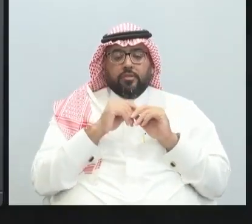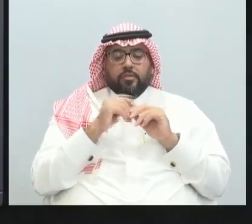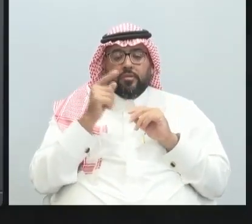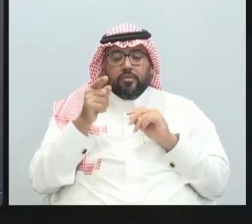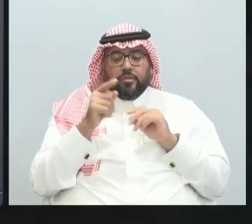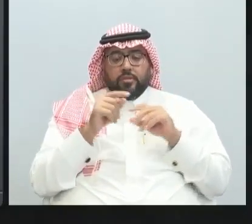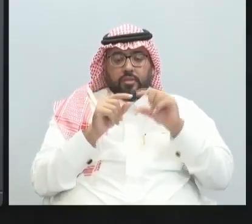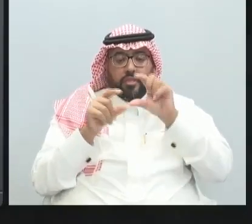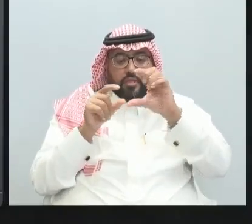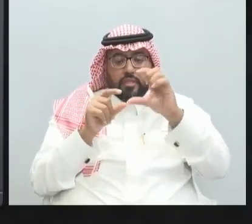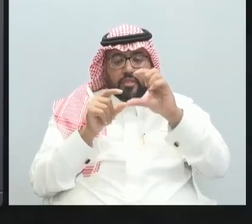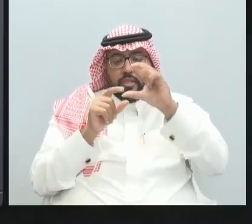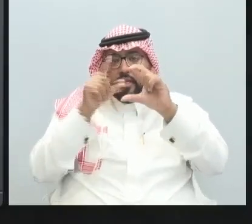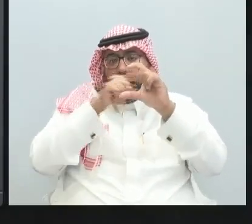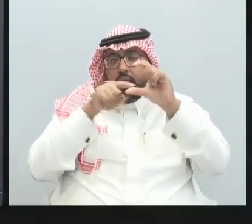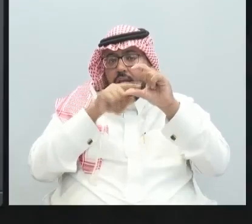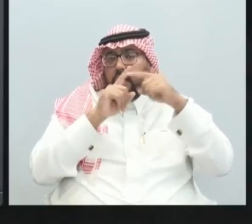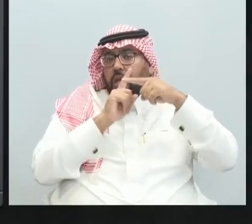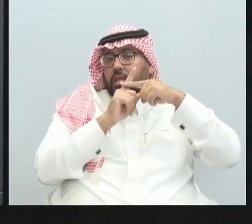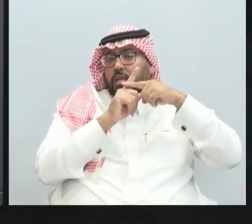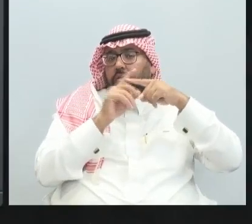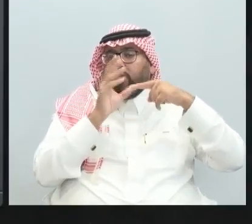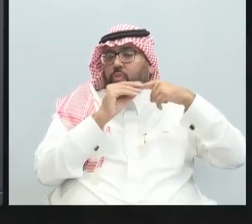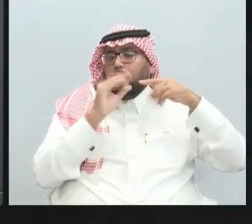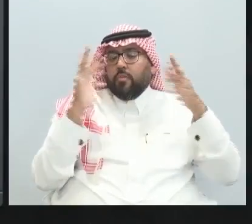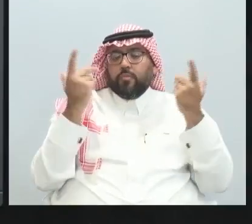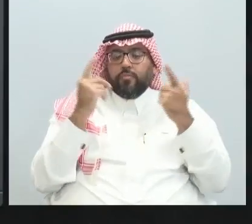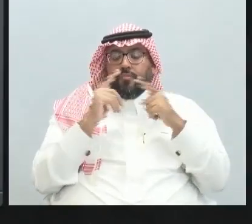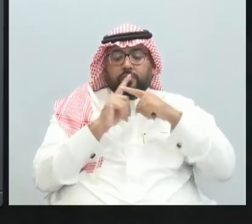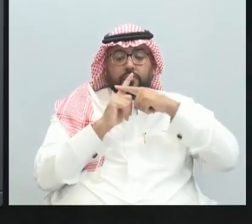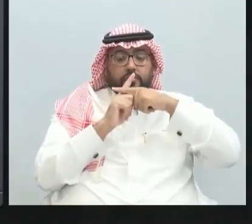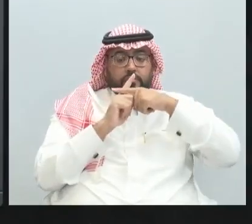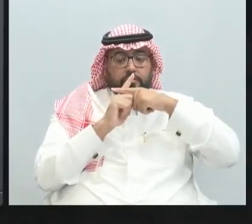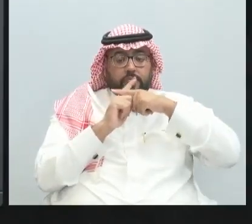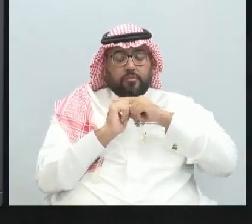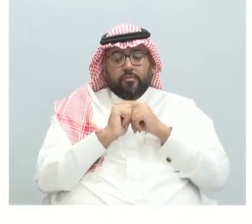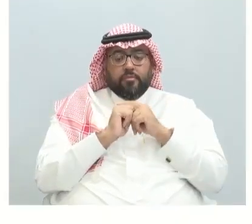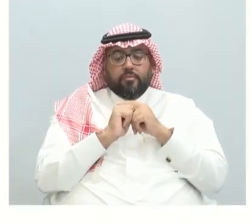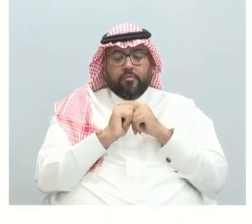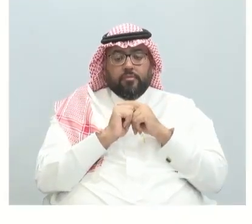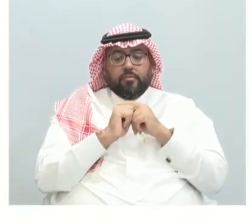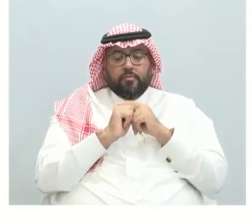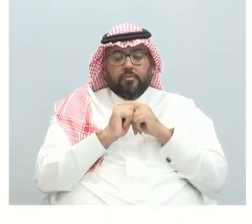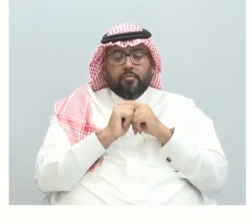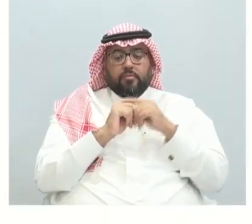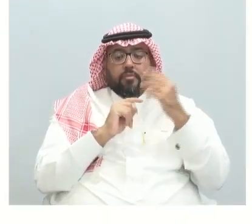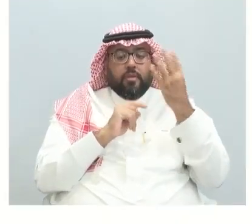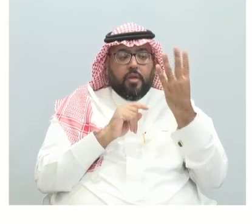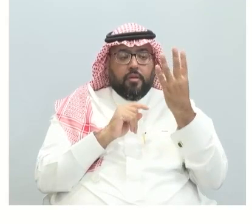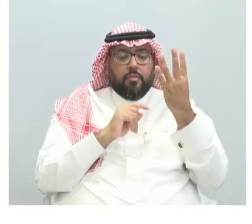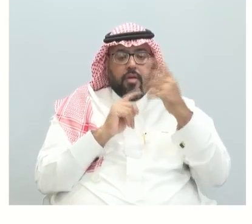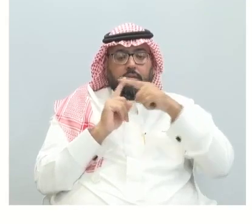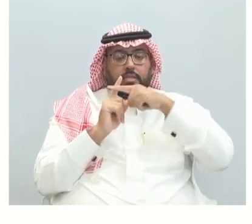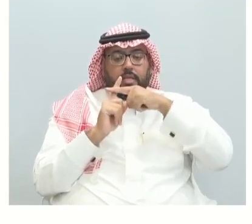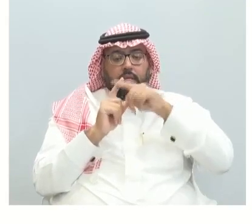لديه هنا اشاره هل هي جمع امطار احسنتم اشاره الجمع اذا هنا اربع زائد